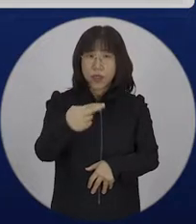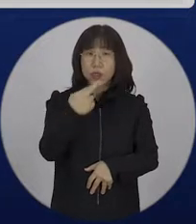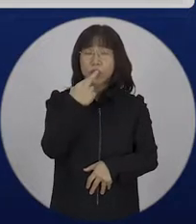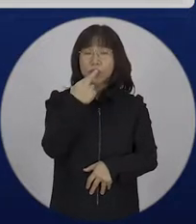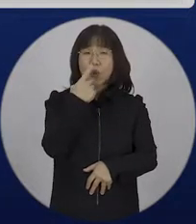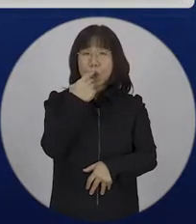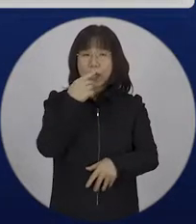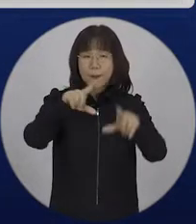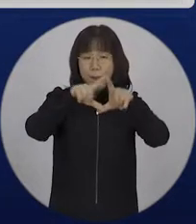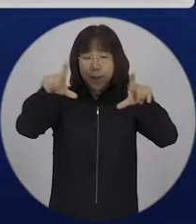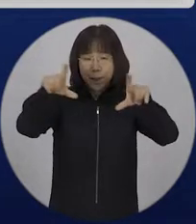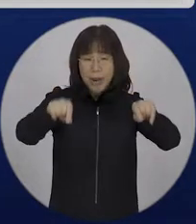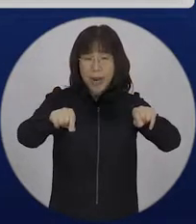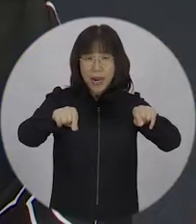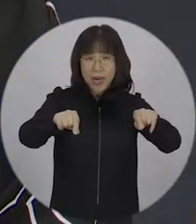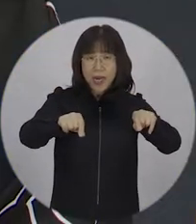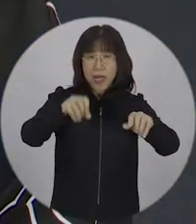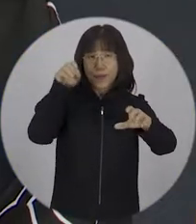수거함을 설치했습니다.